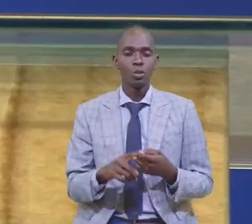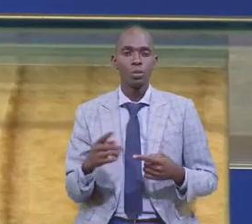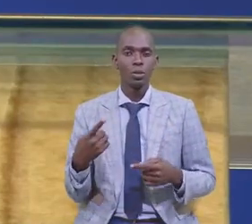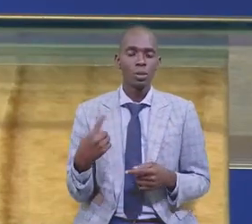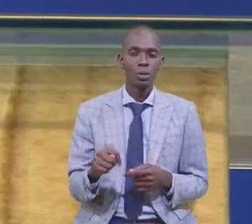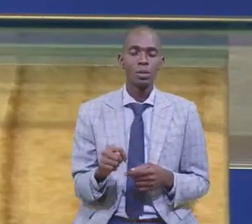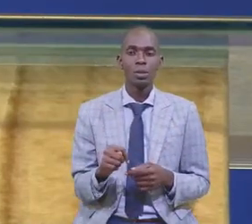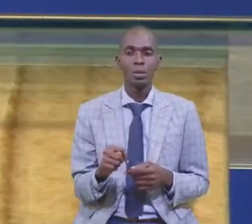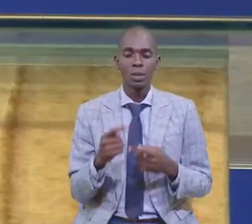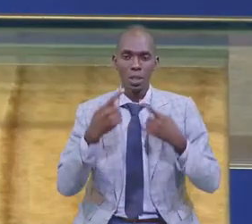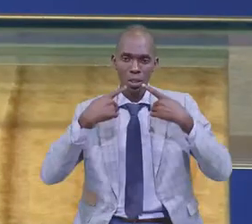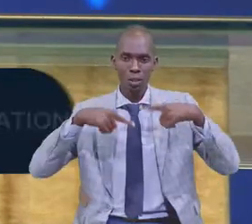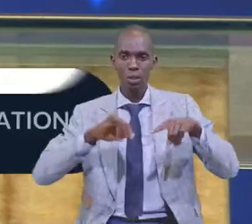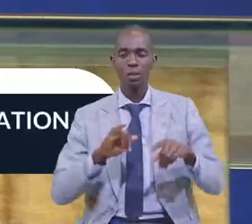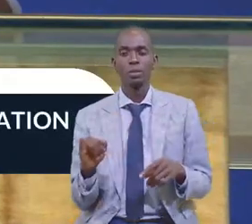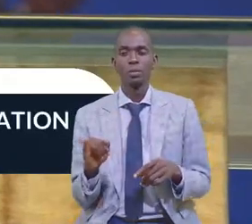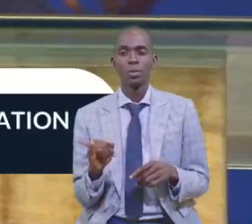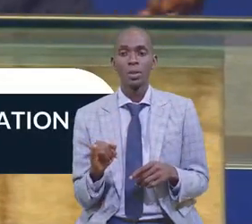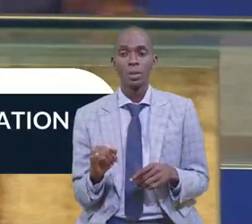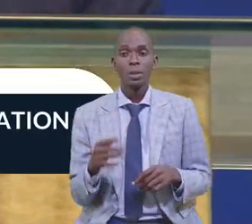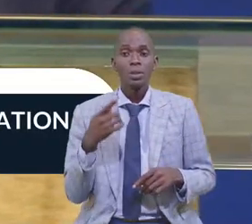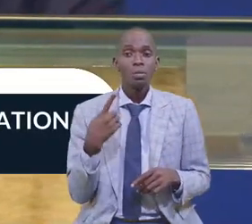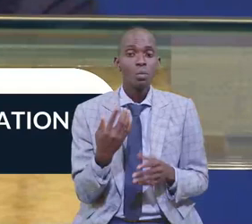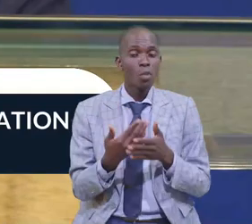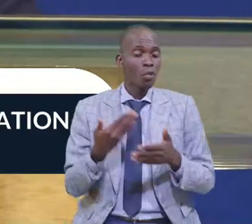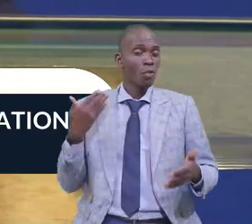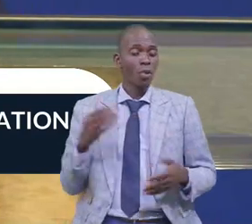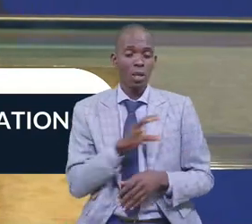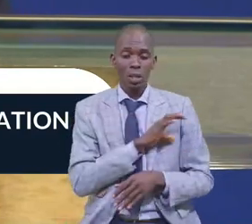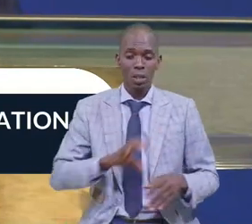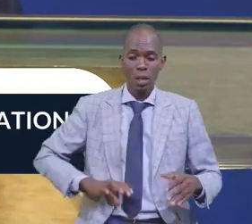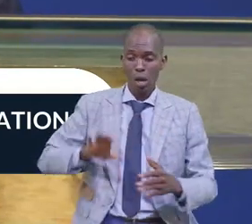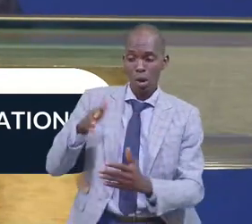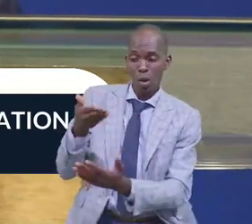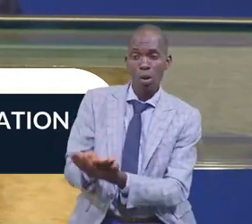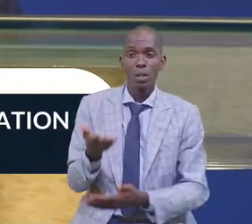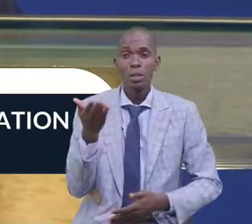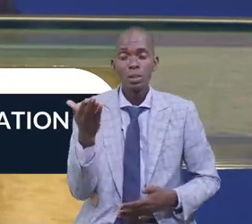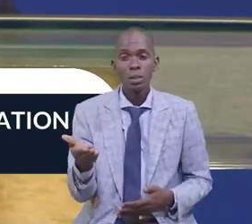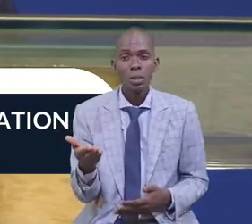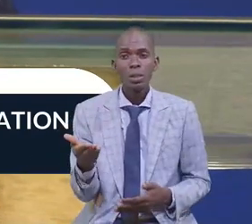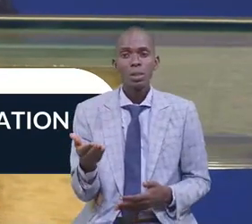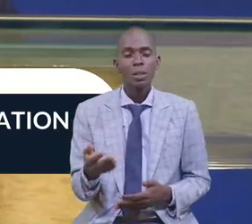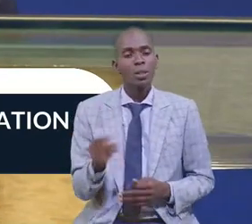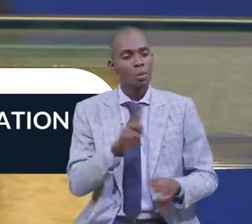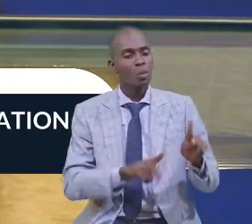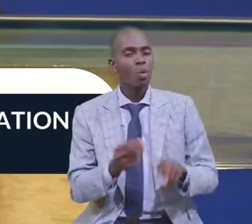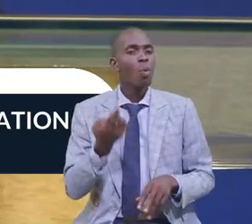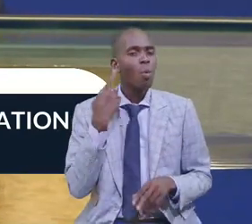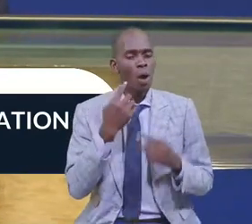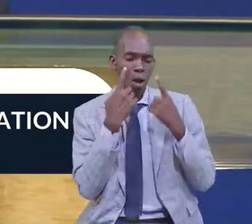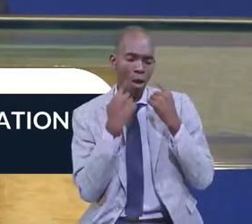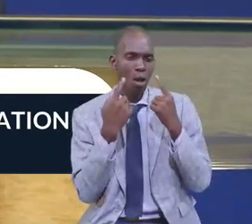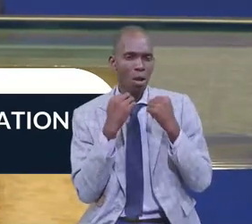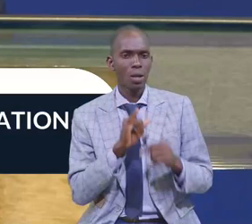la déclaration terrible. La déclaration des gens avant que Christ ne soit là. Avant que Christ ne soit là, ils